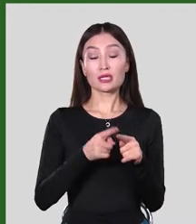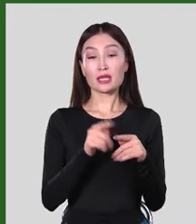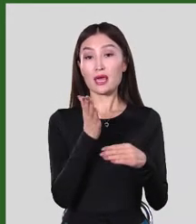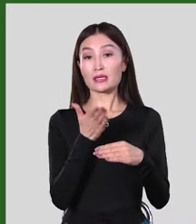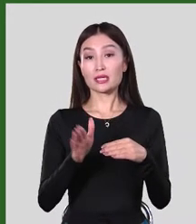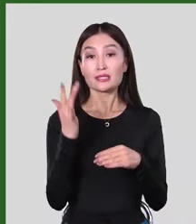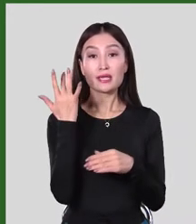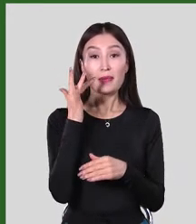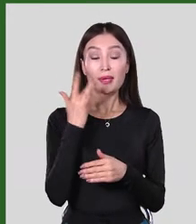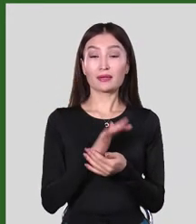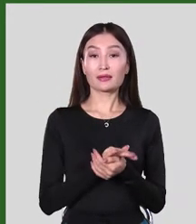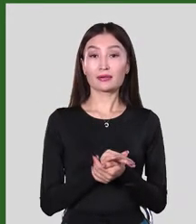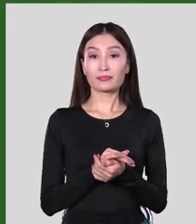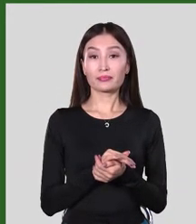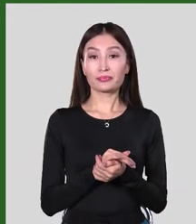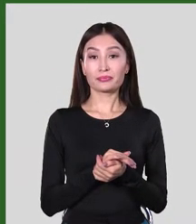части Америки.